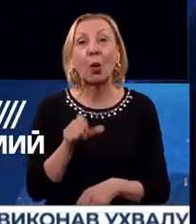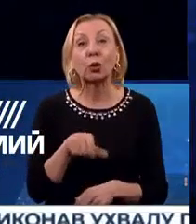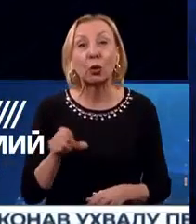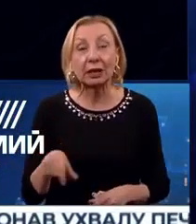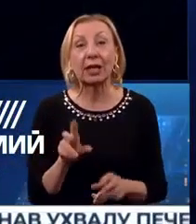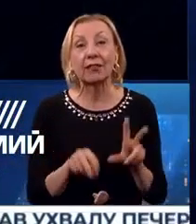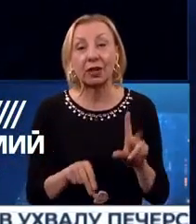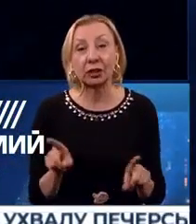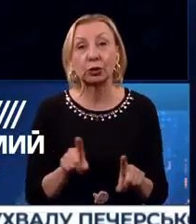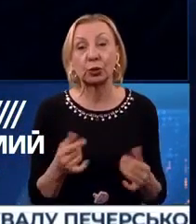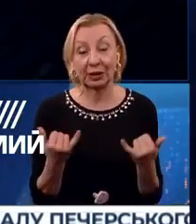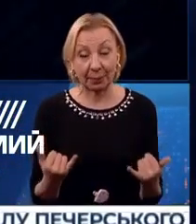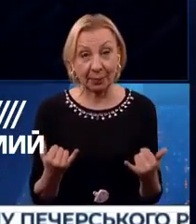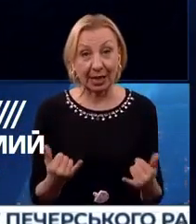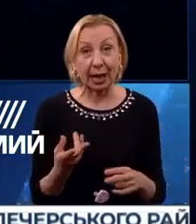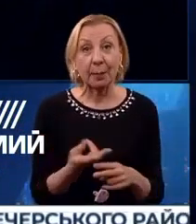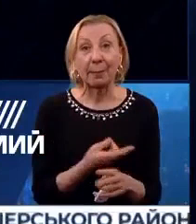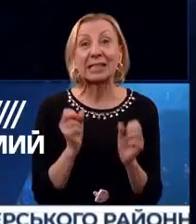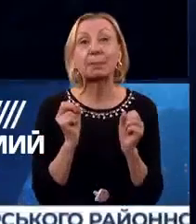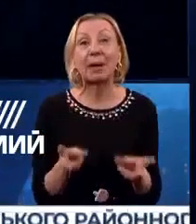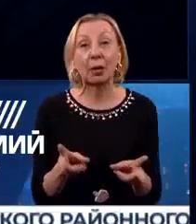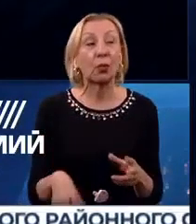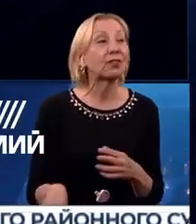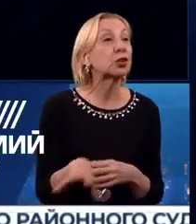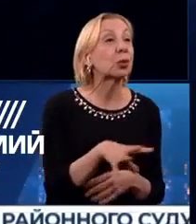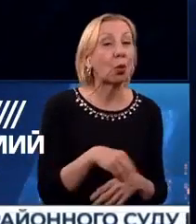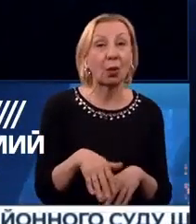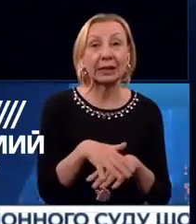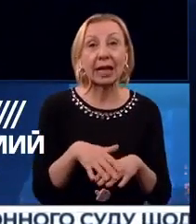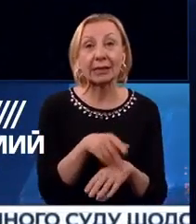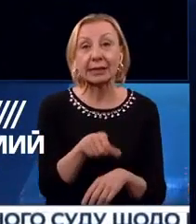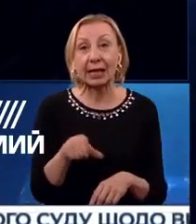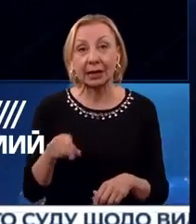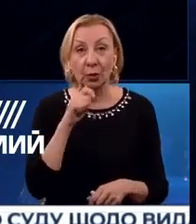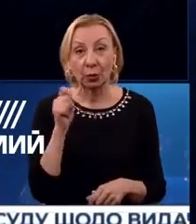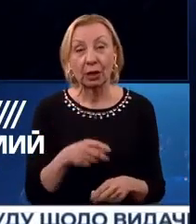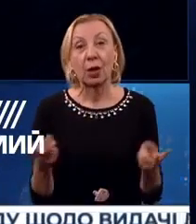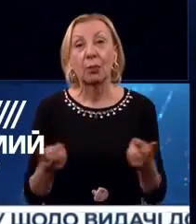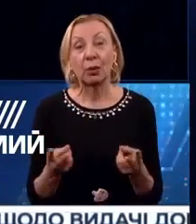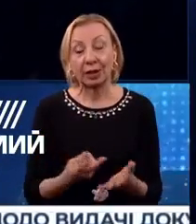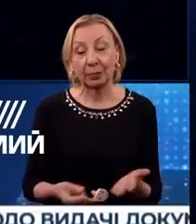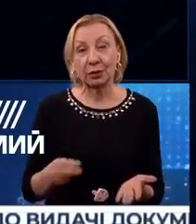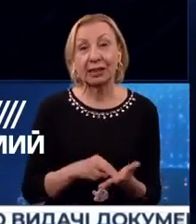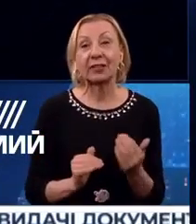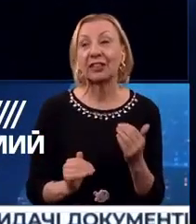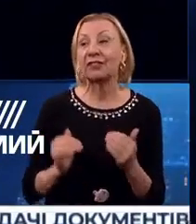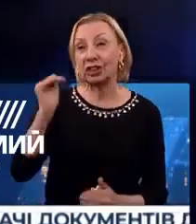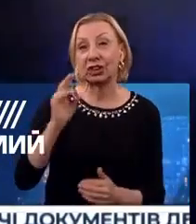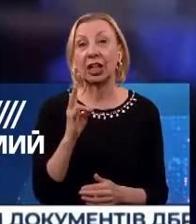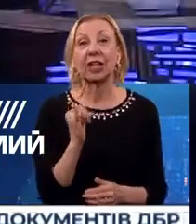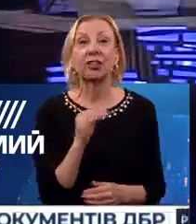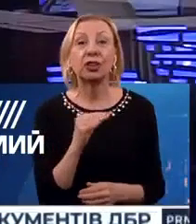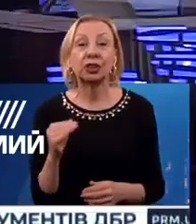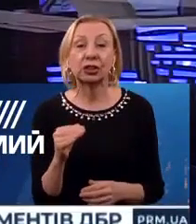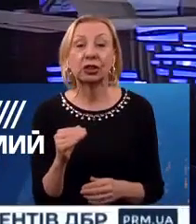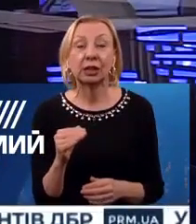цитую, «безпеку всього населення України потрібно ставити вище, ніж безпеку і комфорт